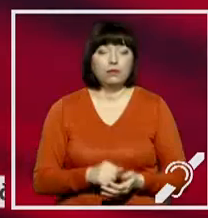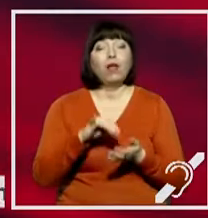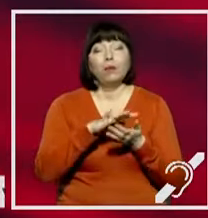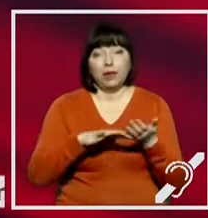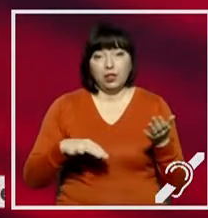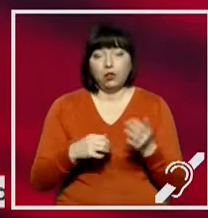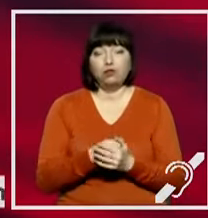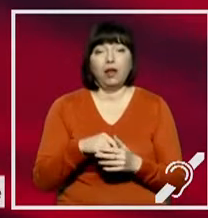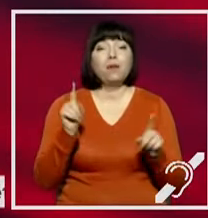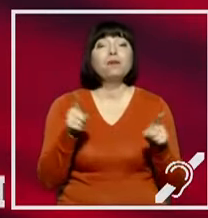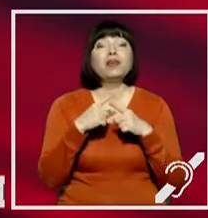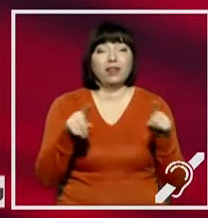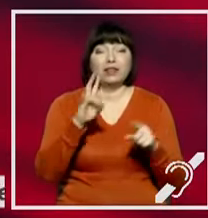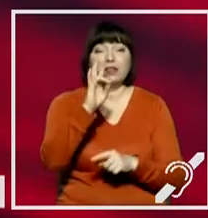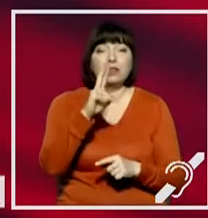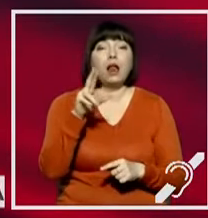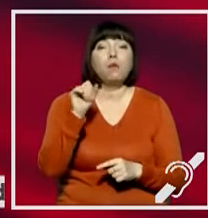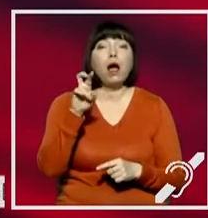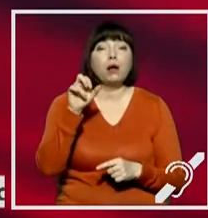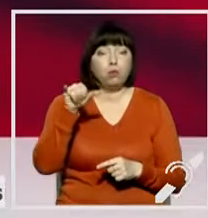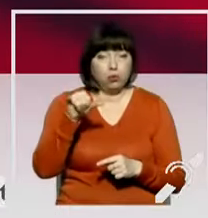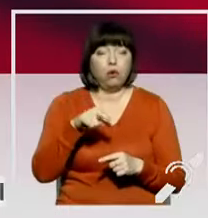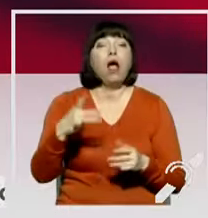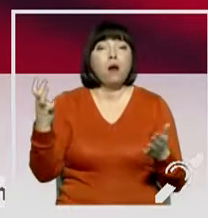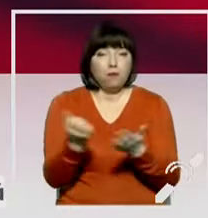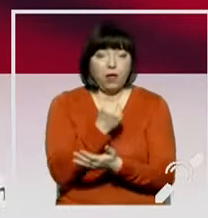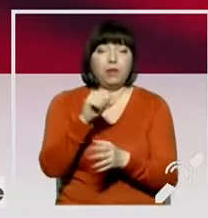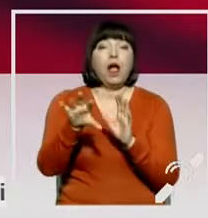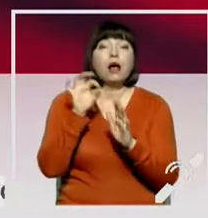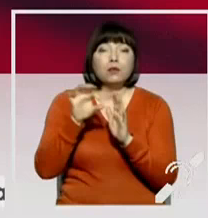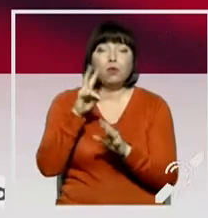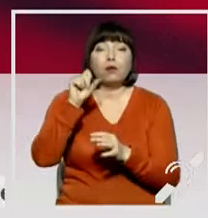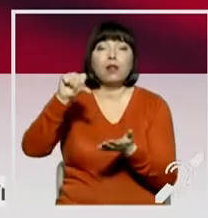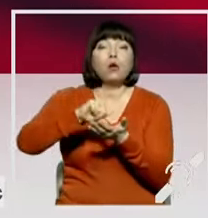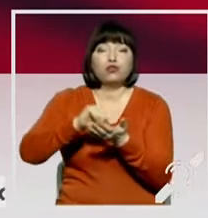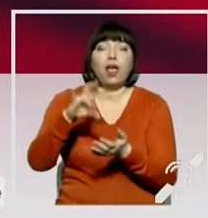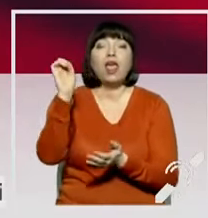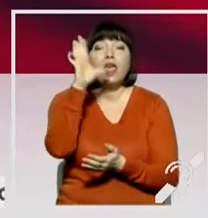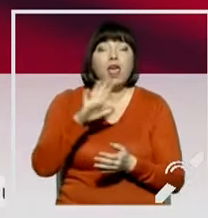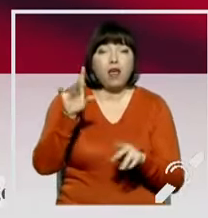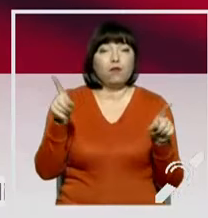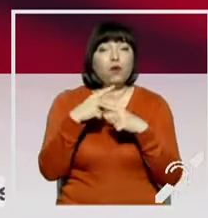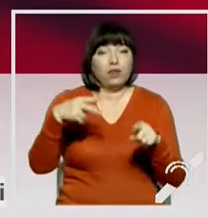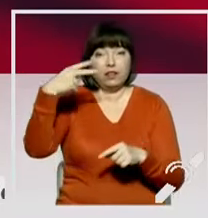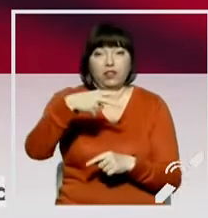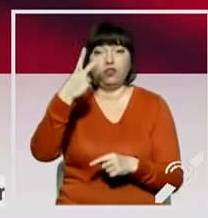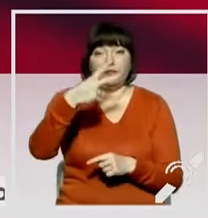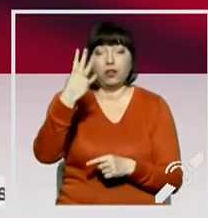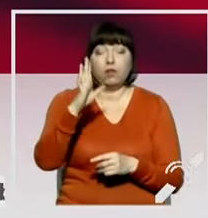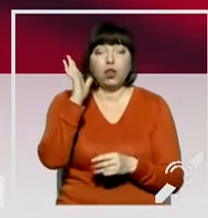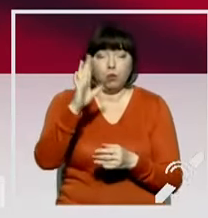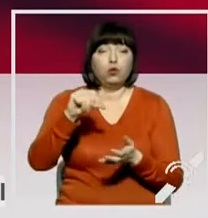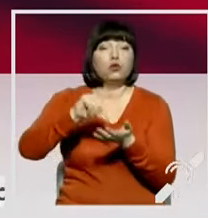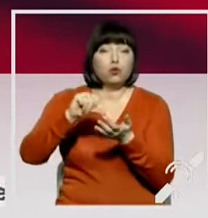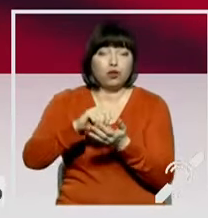Continuăm cu alte știri. Interpreta Natalia Barbu a câștigat selecția națională Eurovision 2024 și va reprezenta Republica